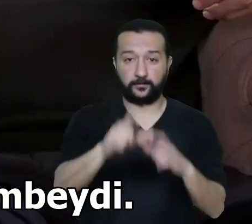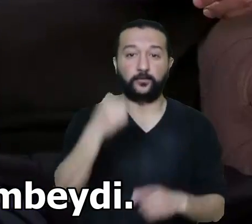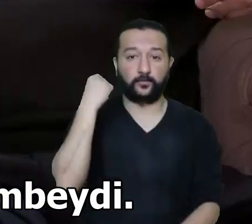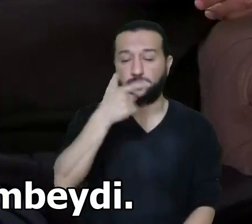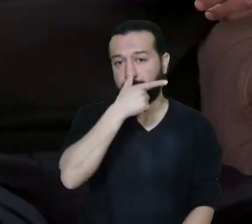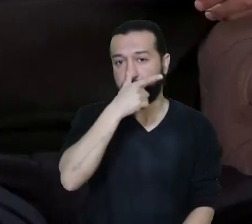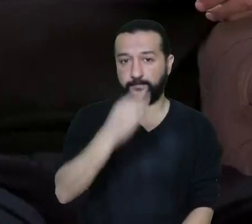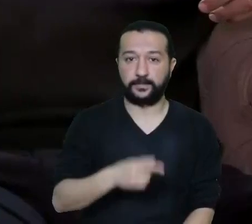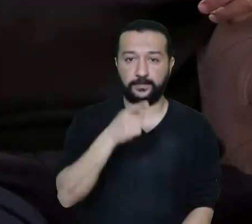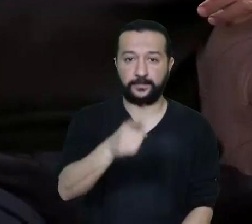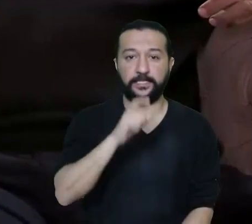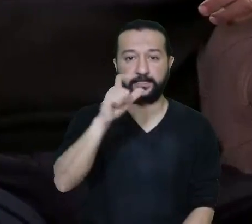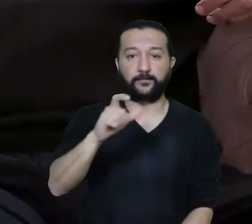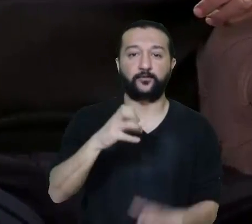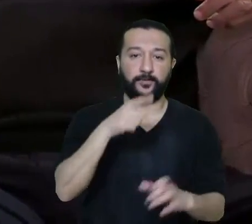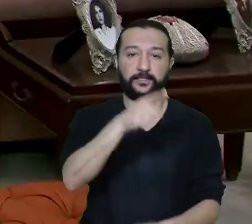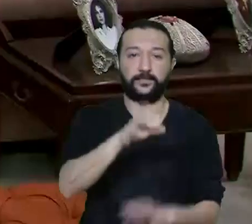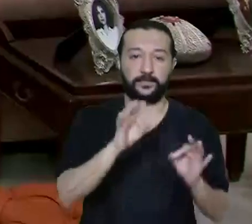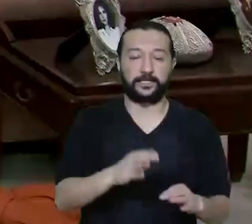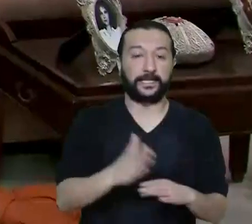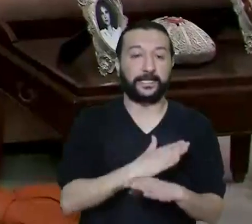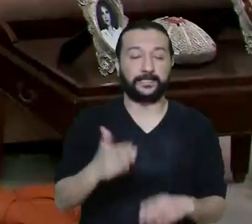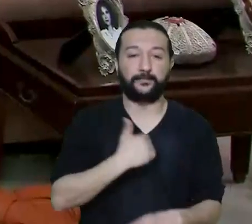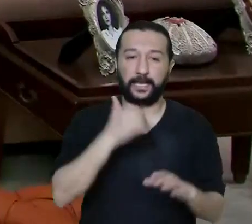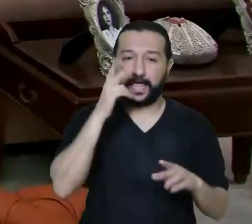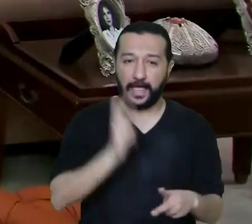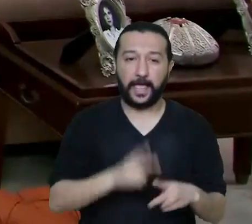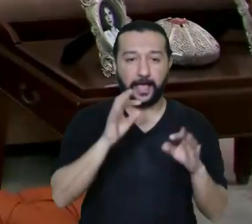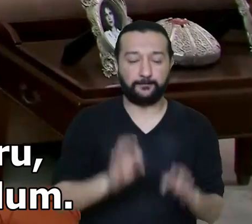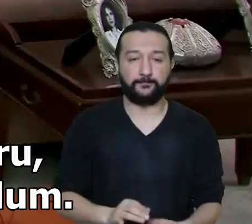dün perşembeydi. Cevap cumartesi. Nedense ben hep